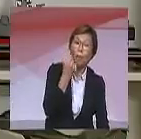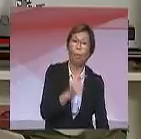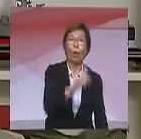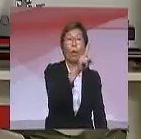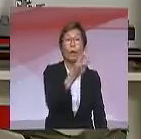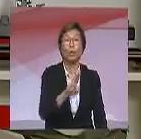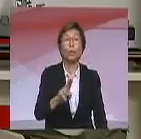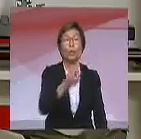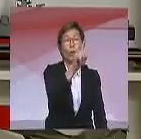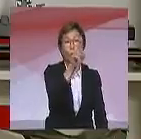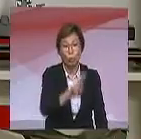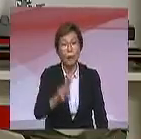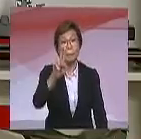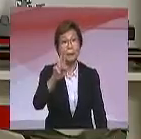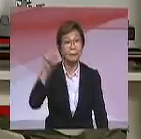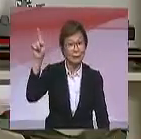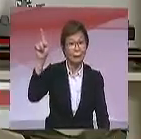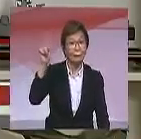yang melibatkan